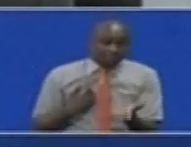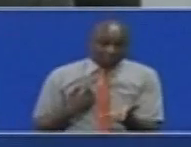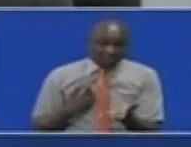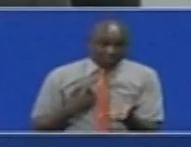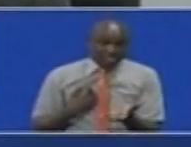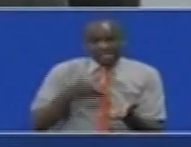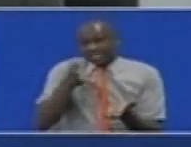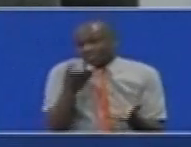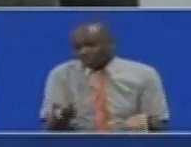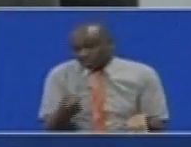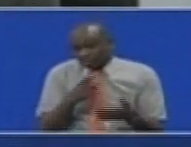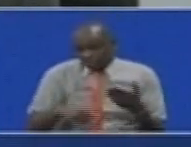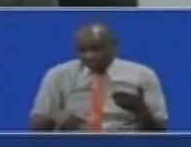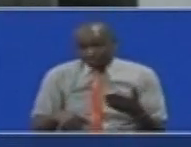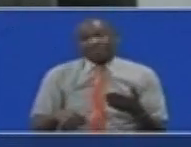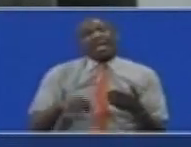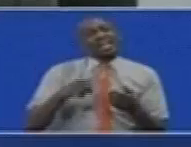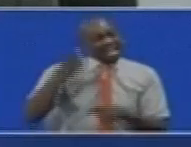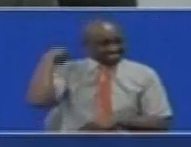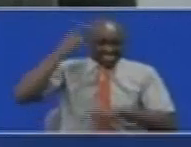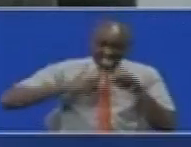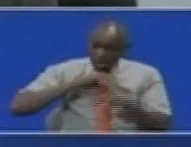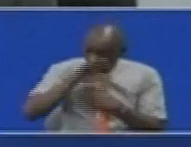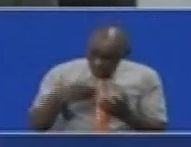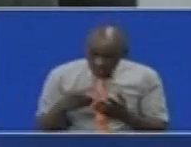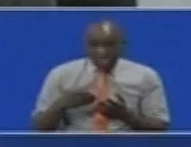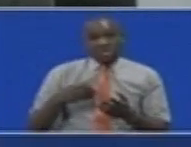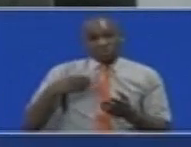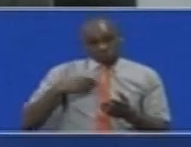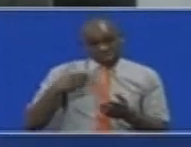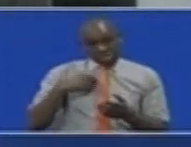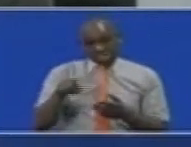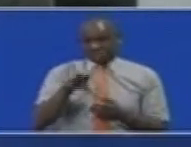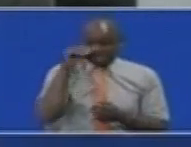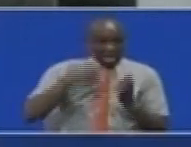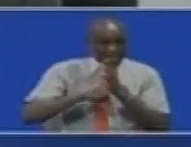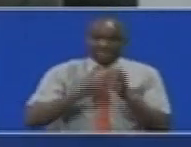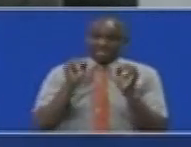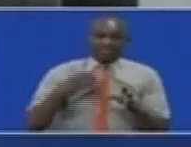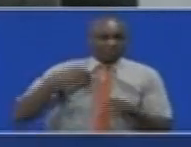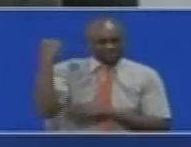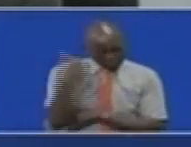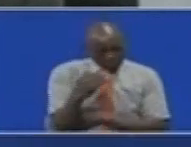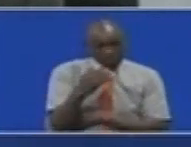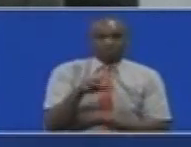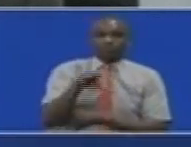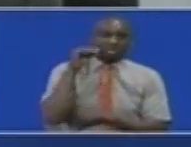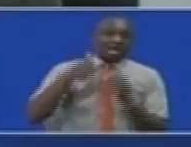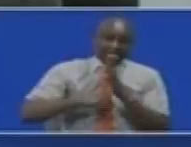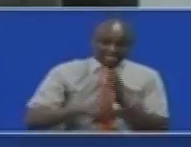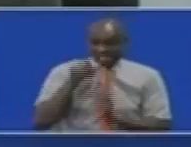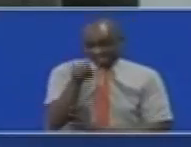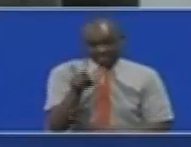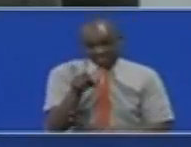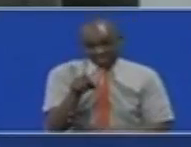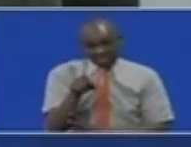And this is despite the fact that the whole of last year we never took any IDs from anybody. We stopped taking IDs as a collateral